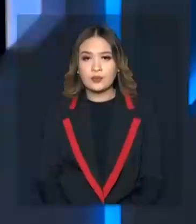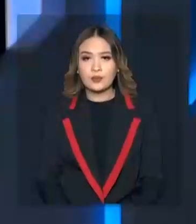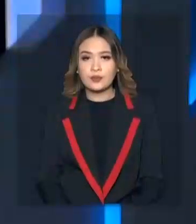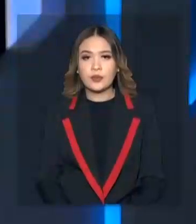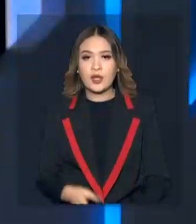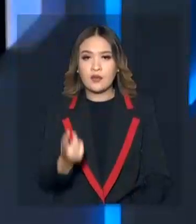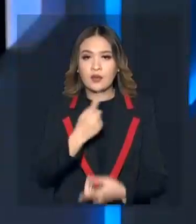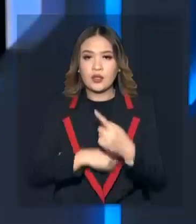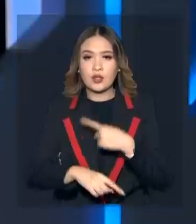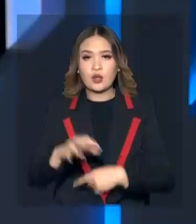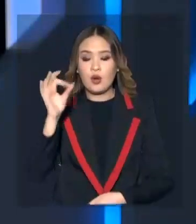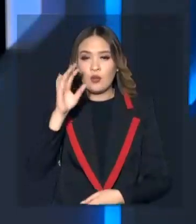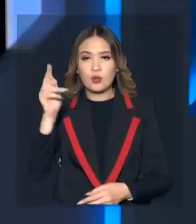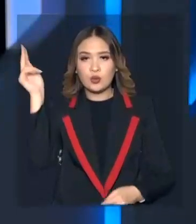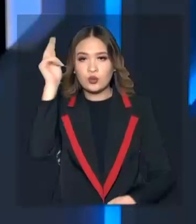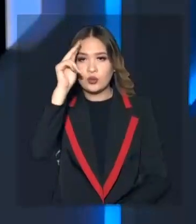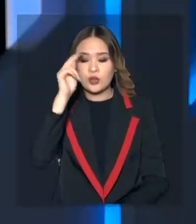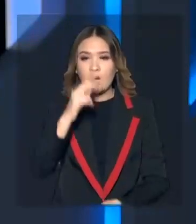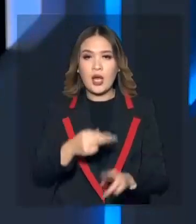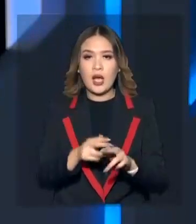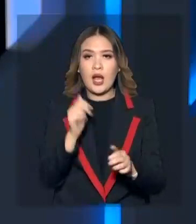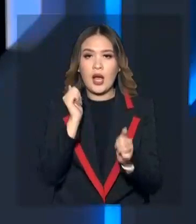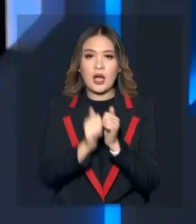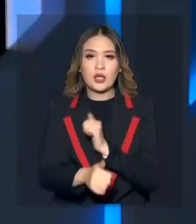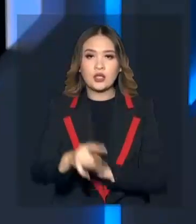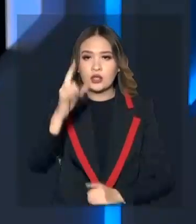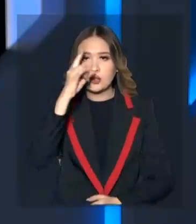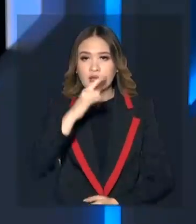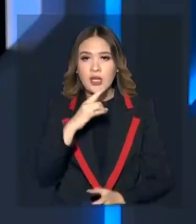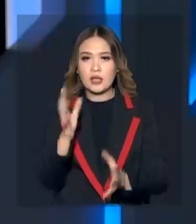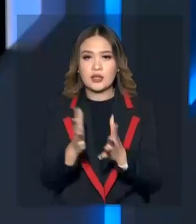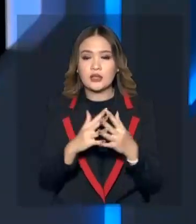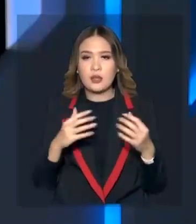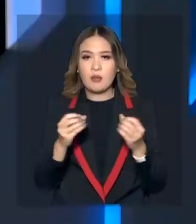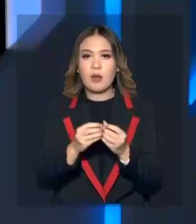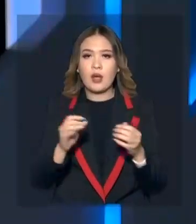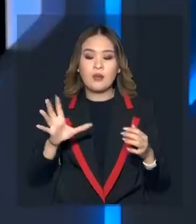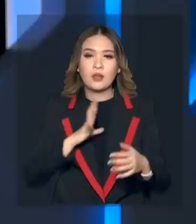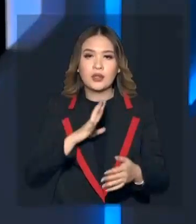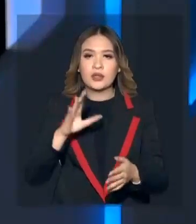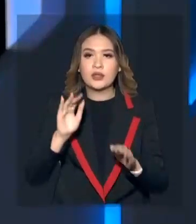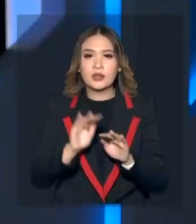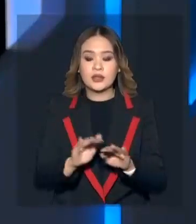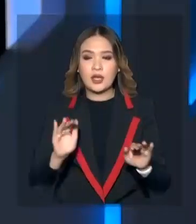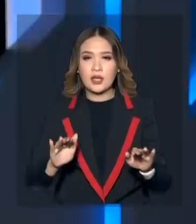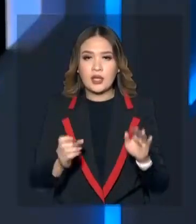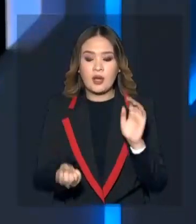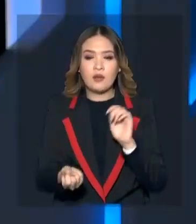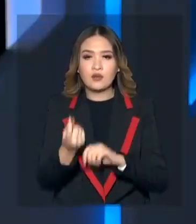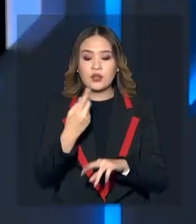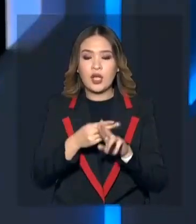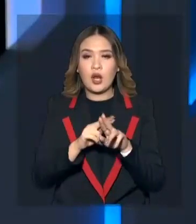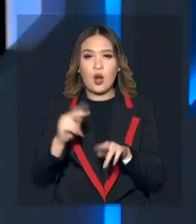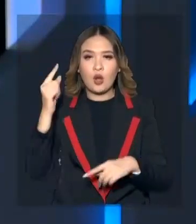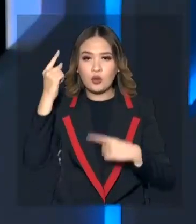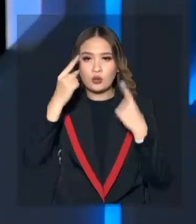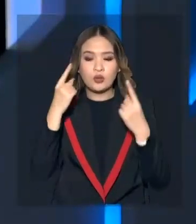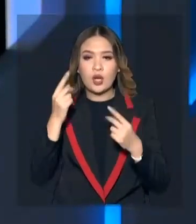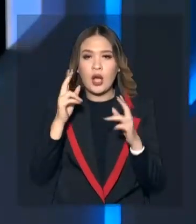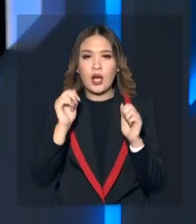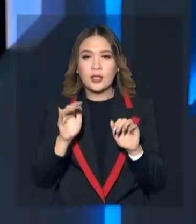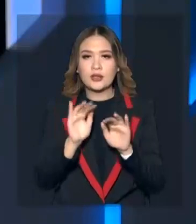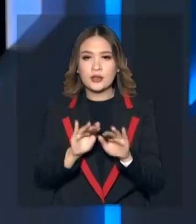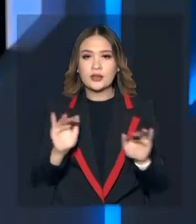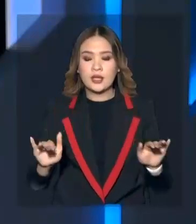И вернемся к теме образования. Каждая казахстанская семья с появлением детей сразу задумывается о том, как попасть